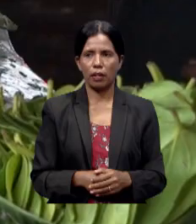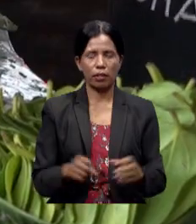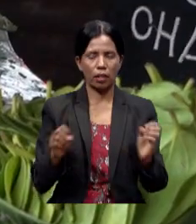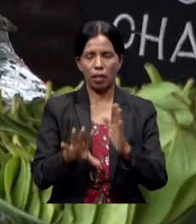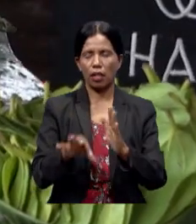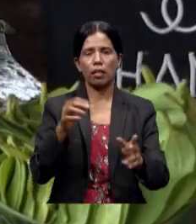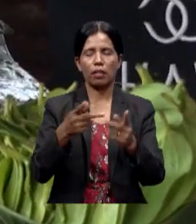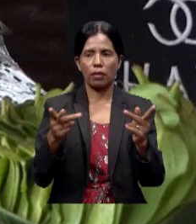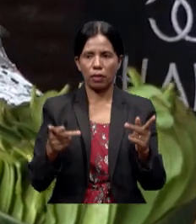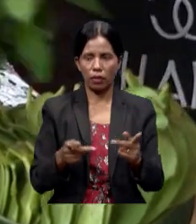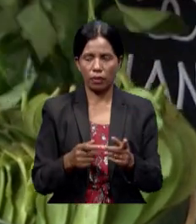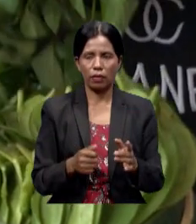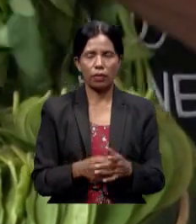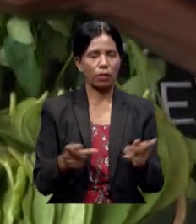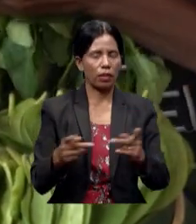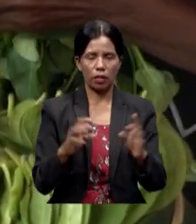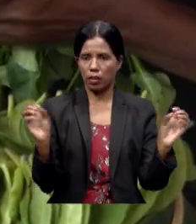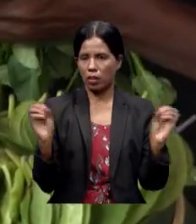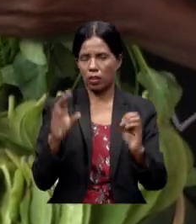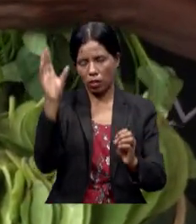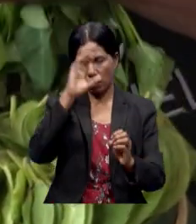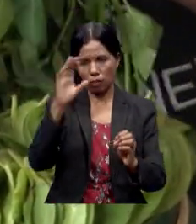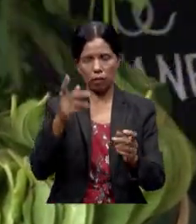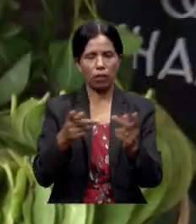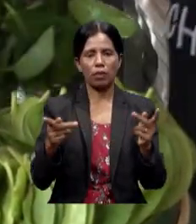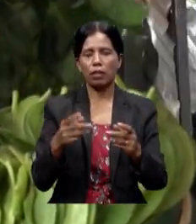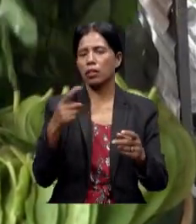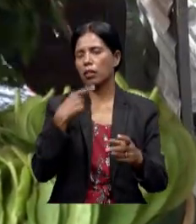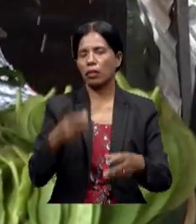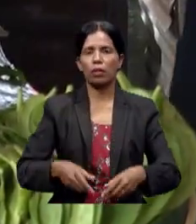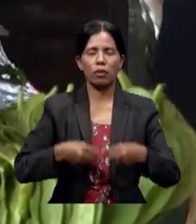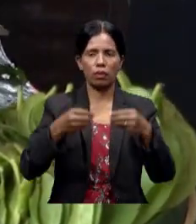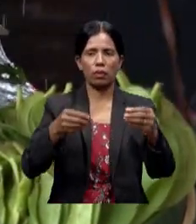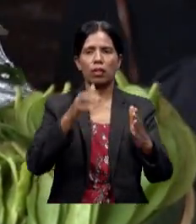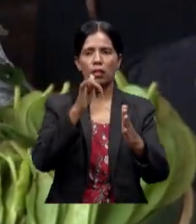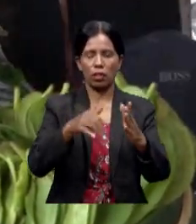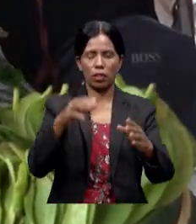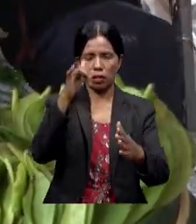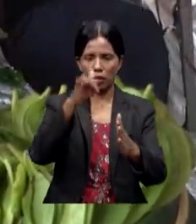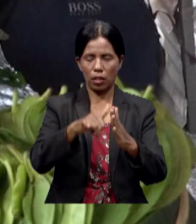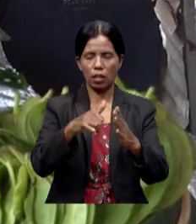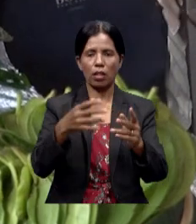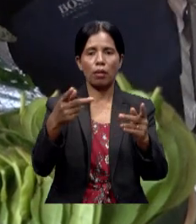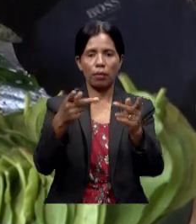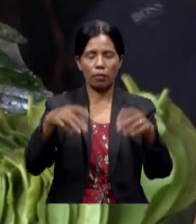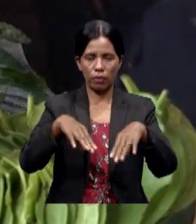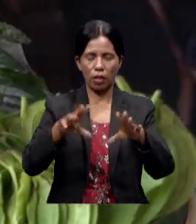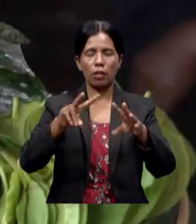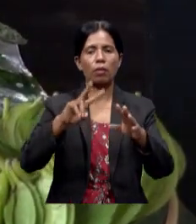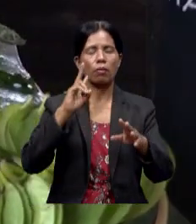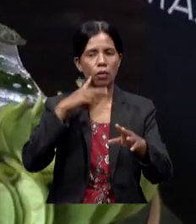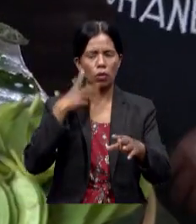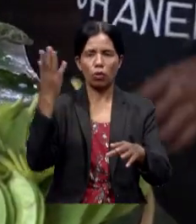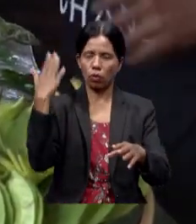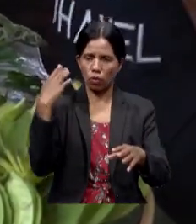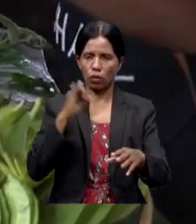ona. Ni patin dai habania. Buka patin, patin sema katu fo. Nami ni hela deti ha morfatine. Morfatine. Desi ulu keras